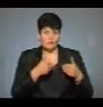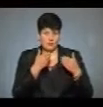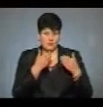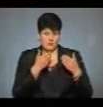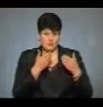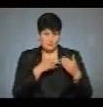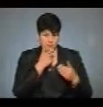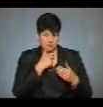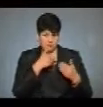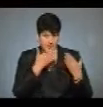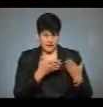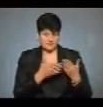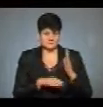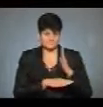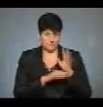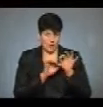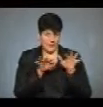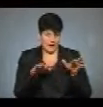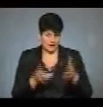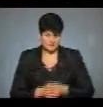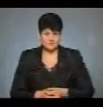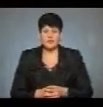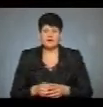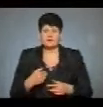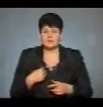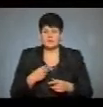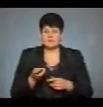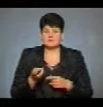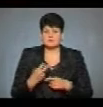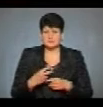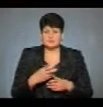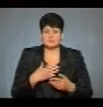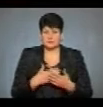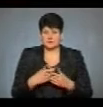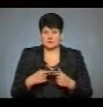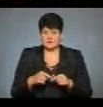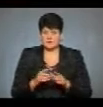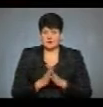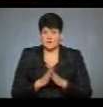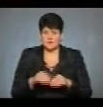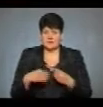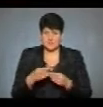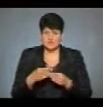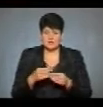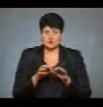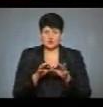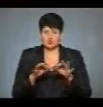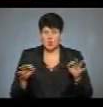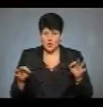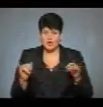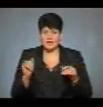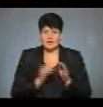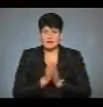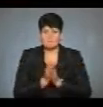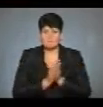До мене звернулася громадська організація «Тернопільські підсумки» з одним єдиним проханням – передати шнурок і мило міському голові